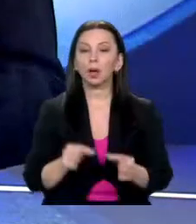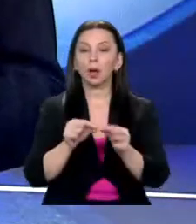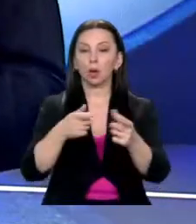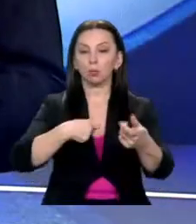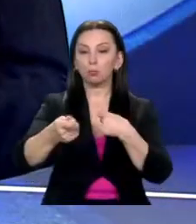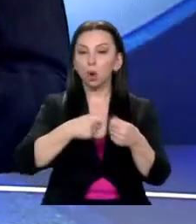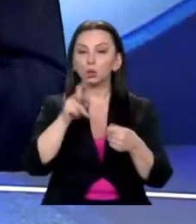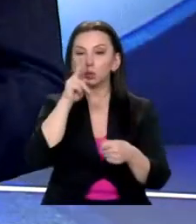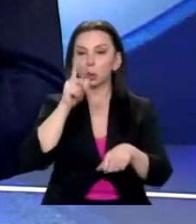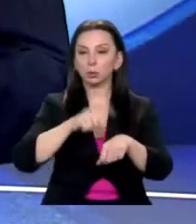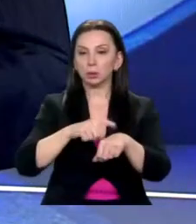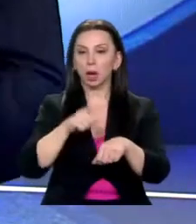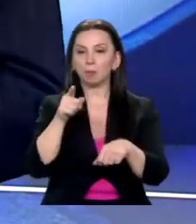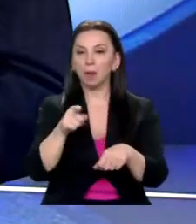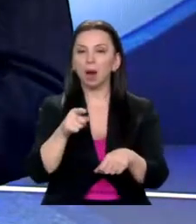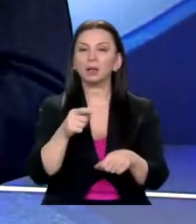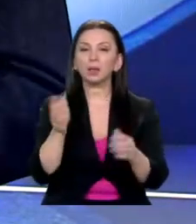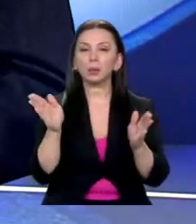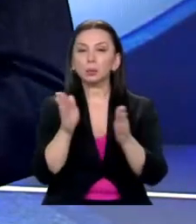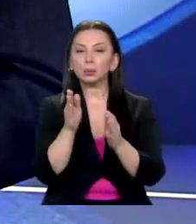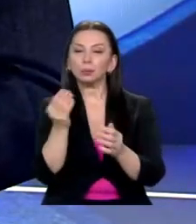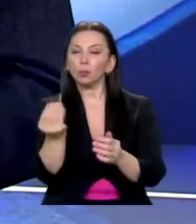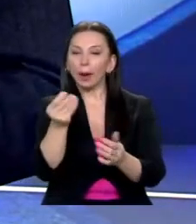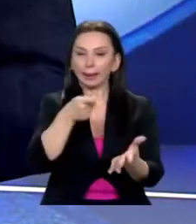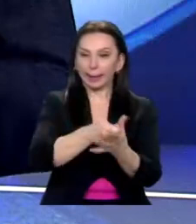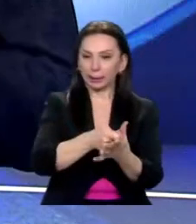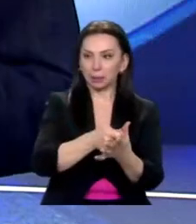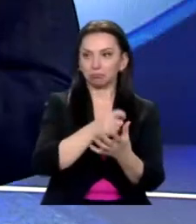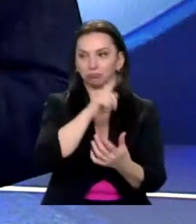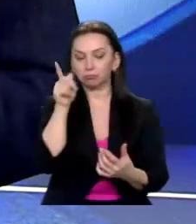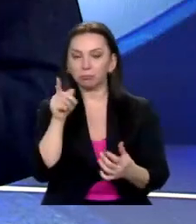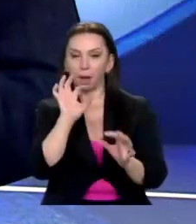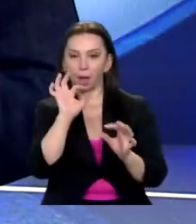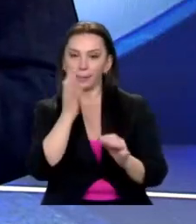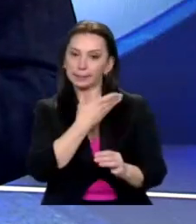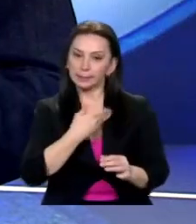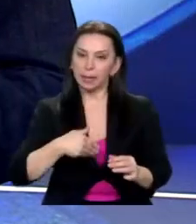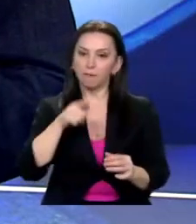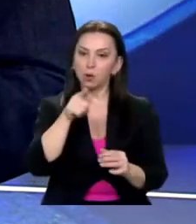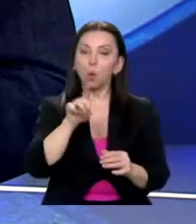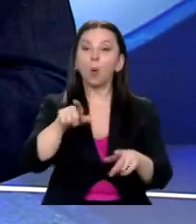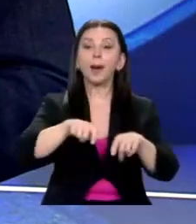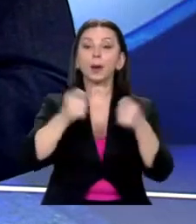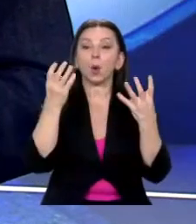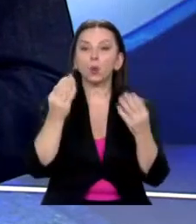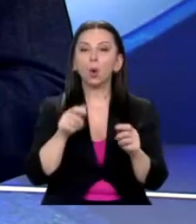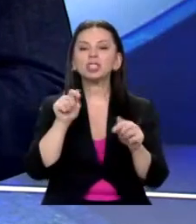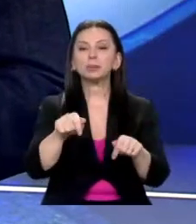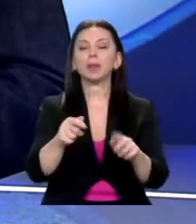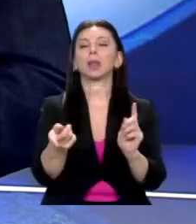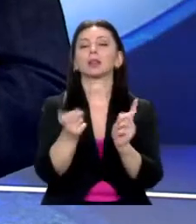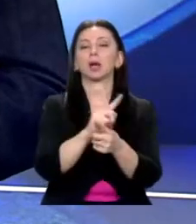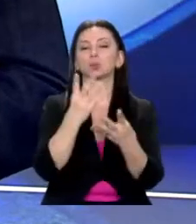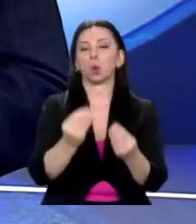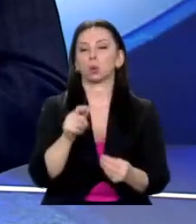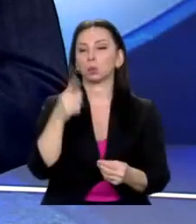Borsa özellikle son dönemde küçük yatırımcının gözdesiydi. Hatta yatırımcı sayısı rekor kırmıştı. Fakat o rüzgar yön değiştirmiş gibi